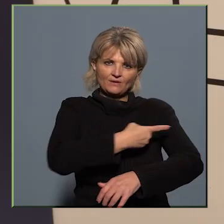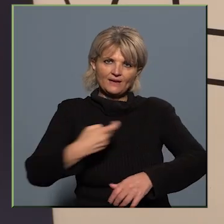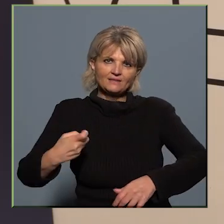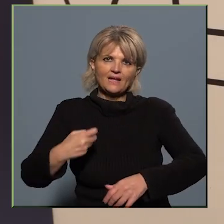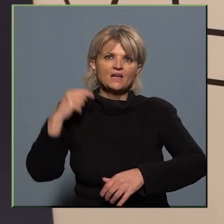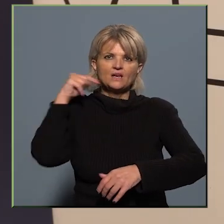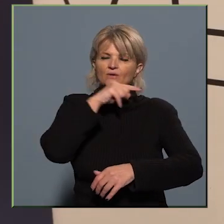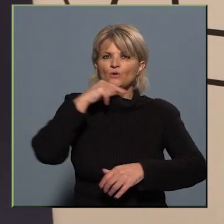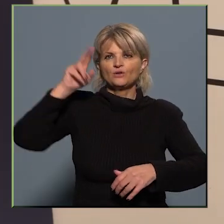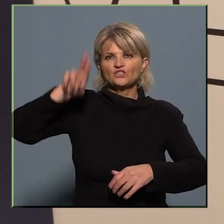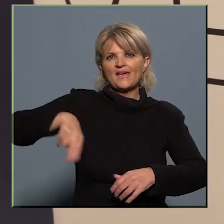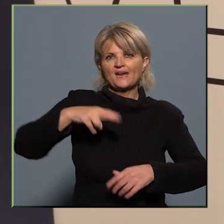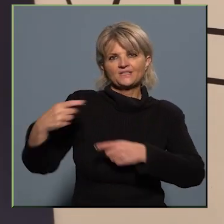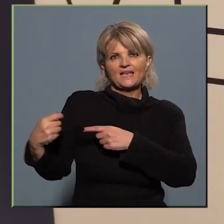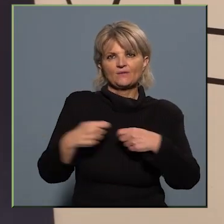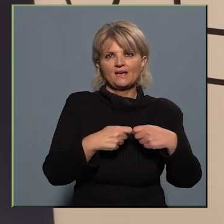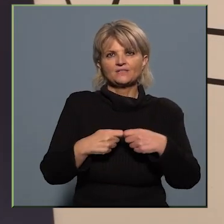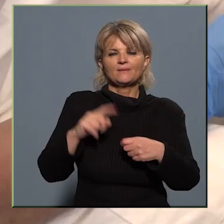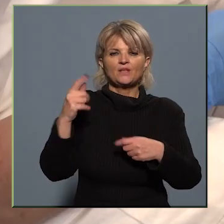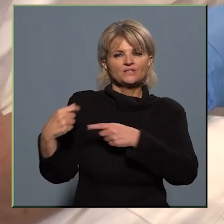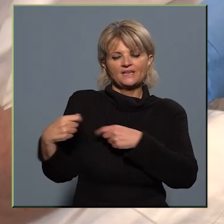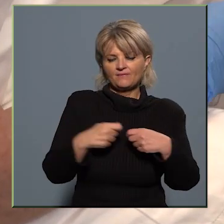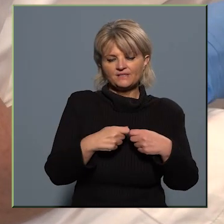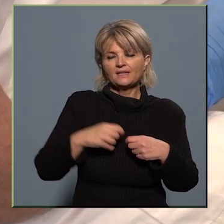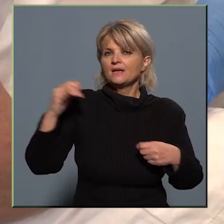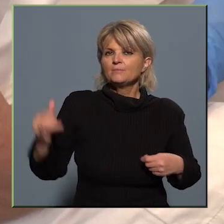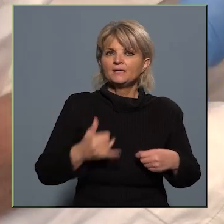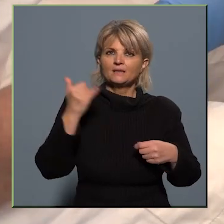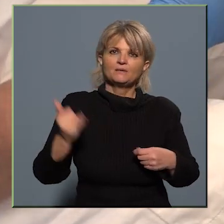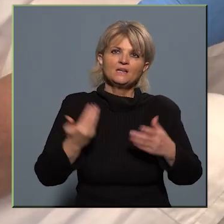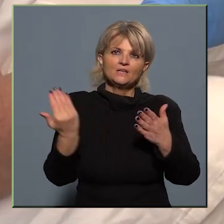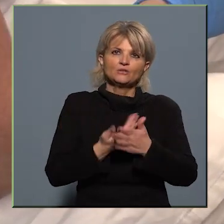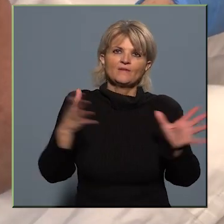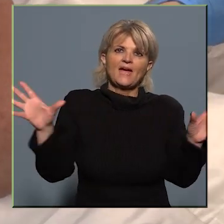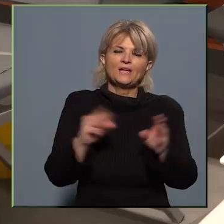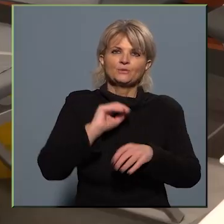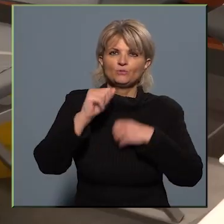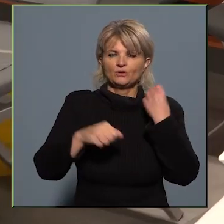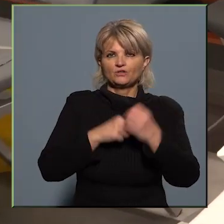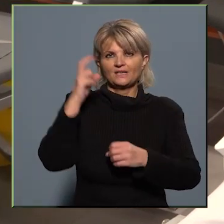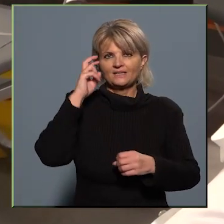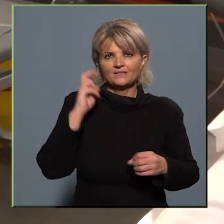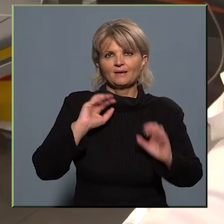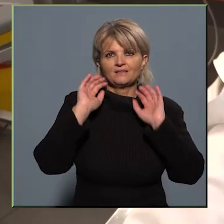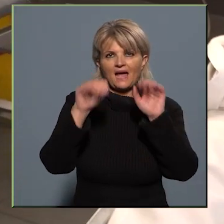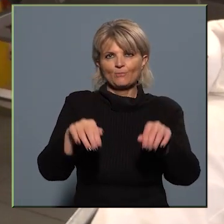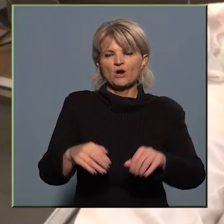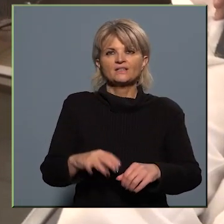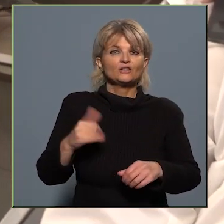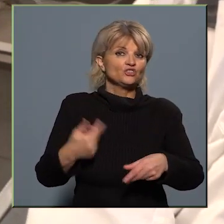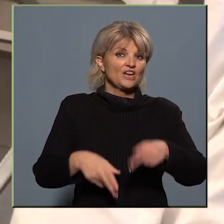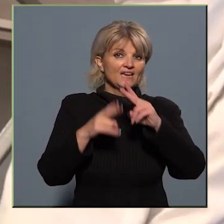a Vöröskereszt által szerveződött, de a szervezetnek mindig szüksége van az együttműködésben álló intézet támogatására